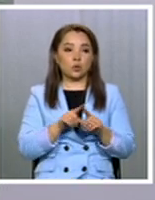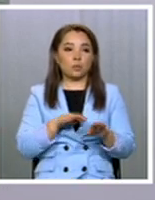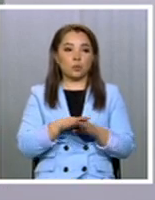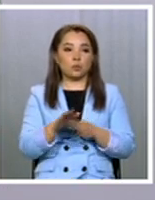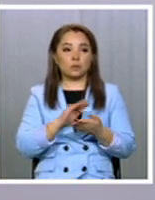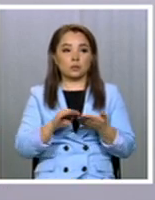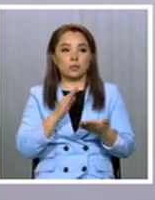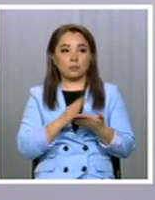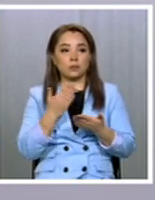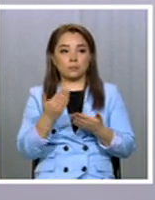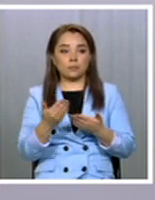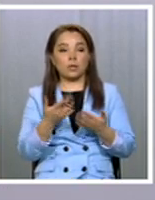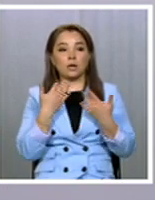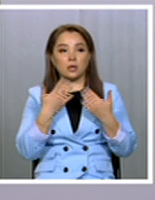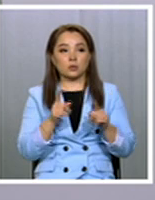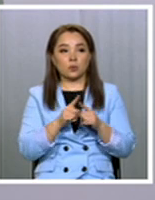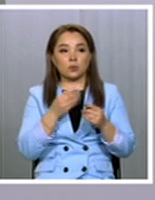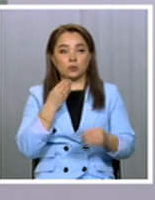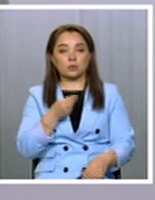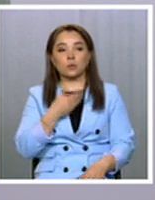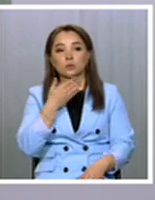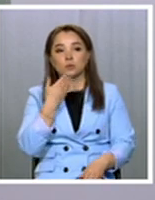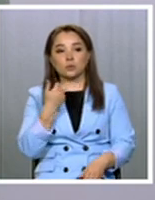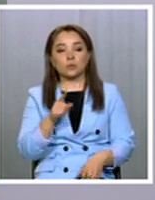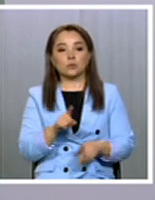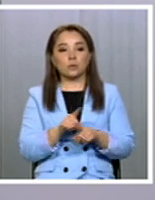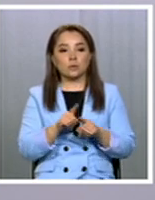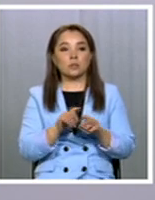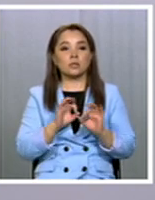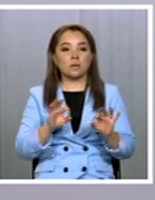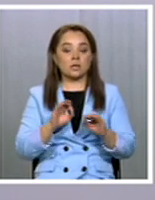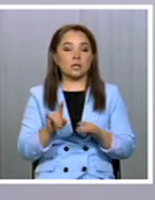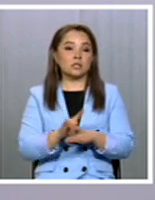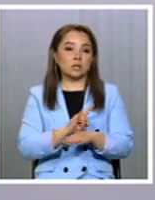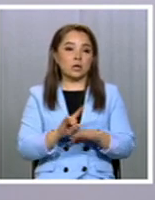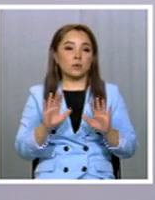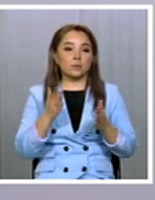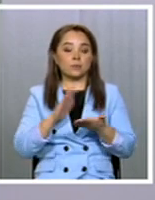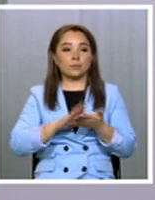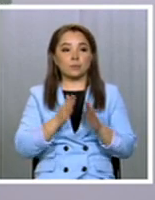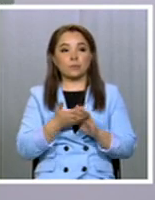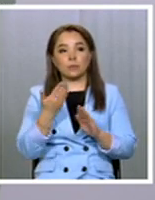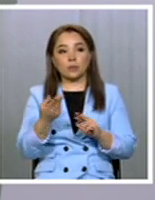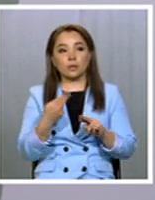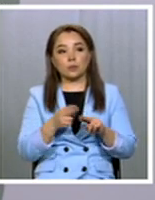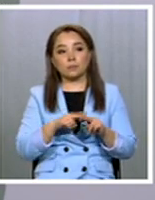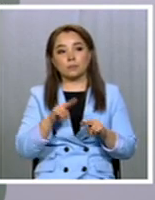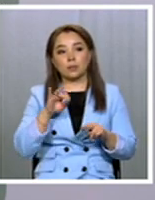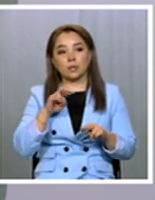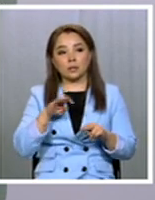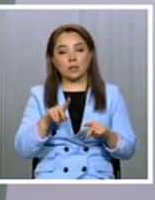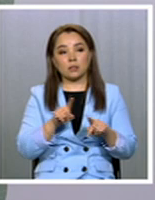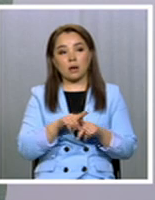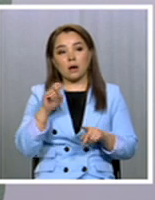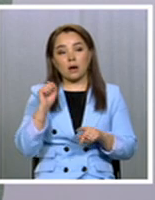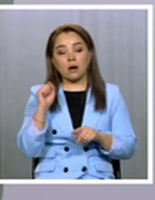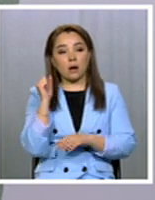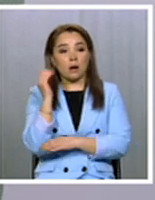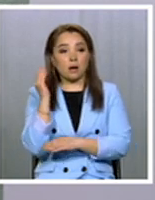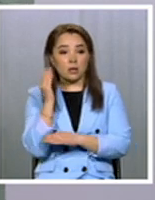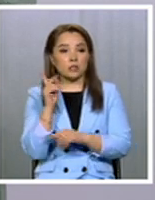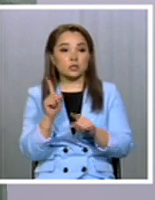яғни мына шарт қанағаттандырылмағанда, немесе жалған болғанда, онда print, яғни ағаш тең